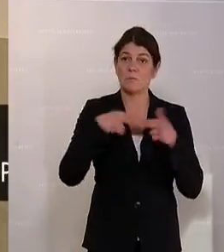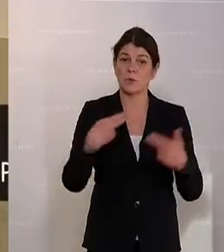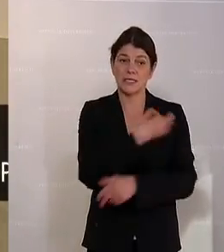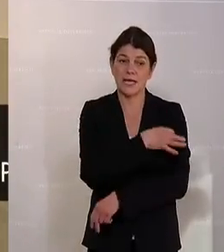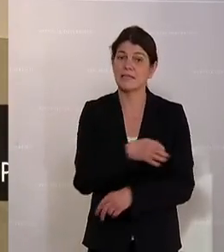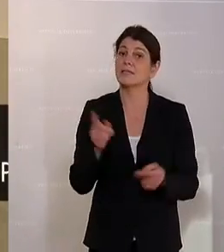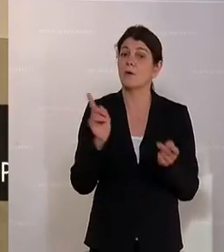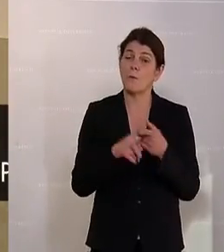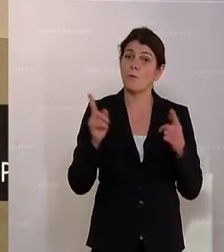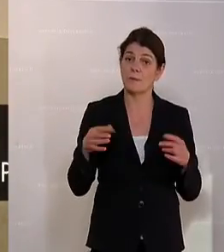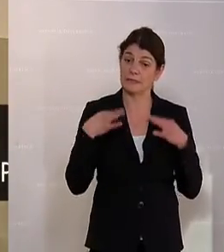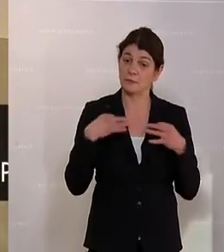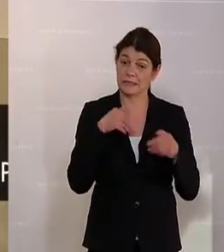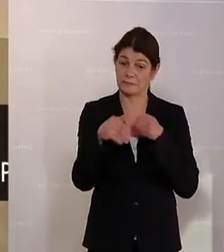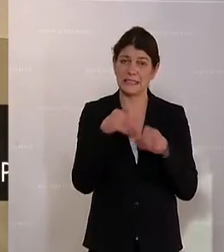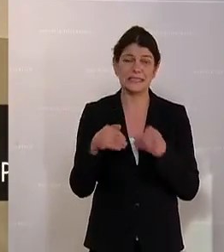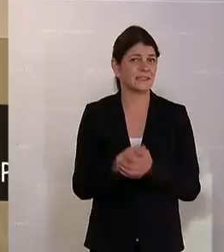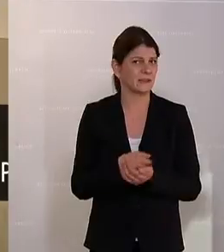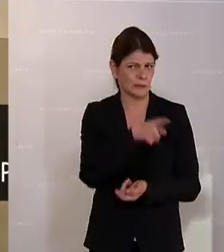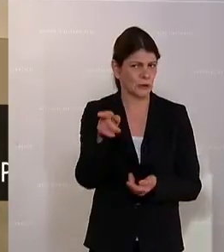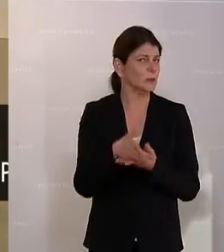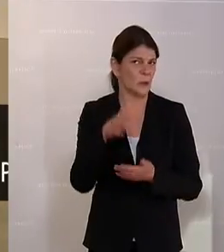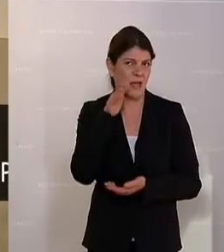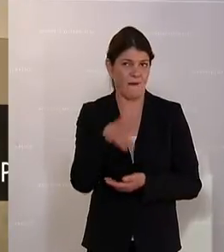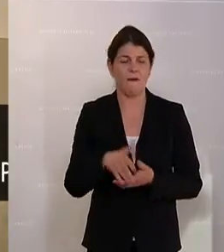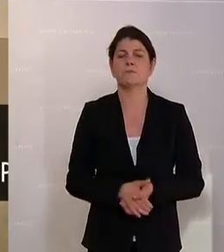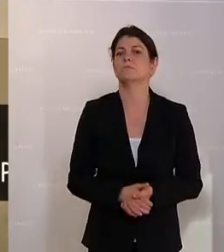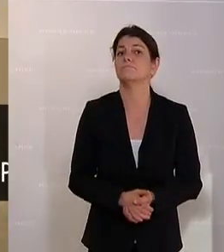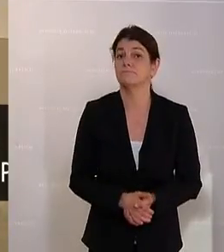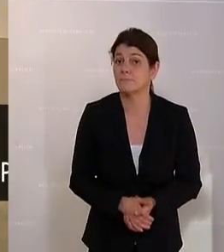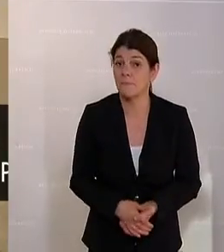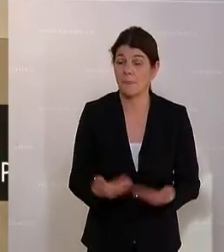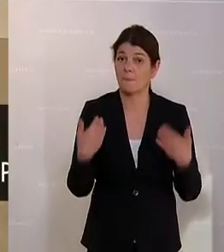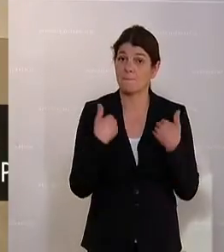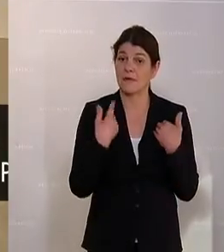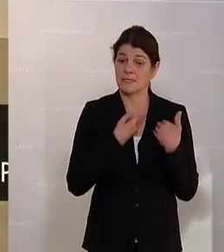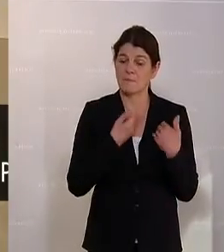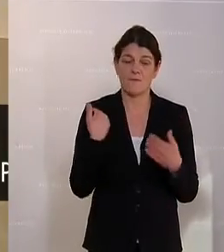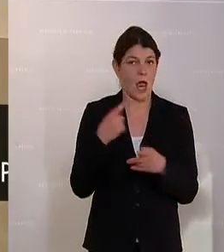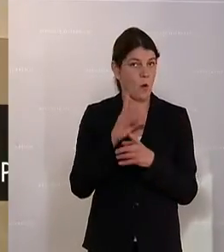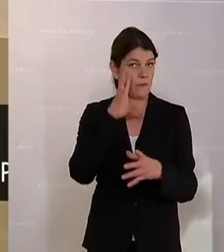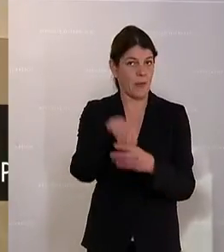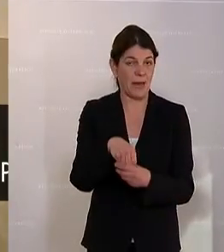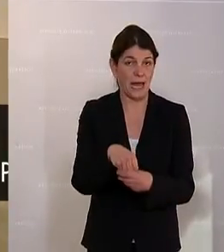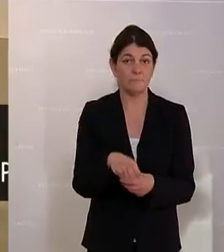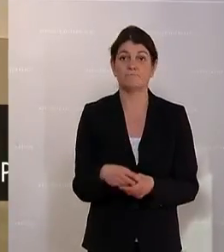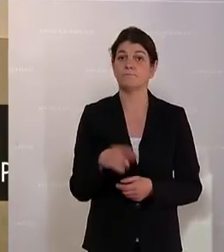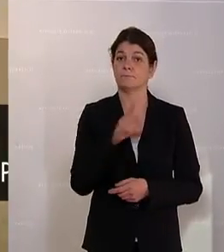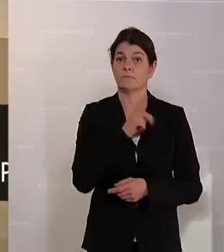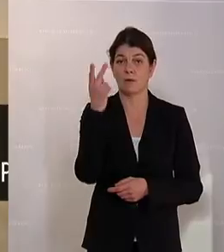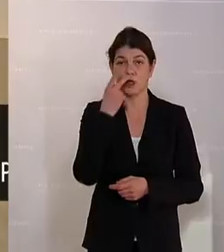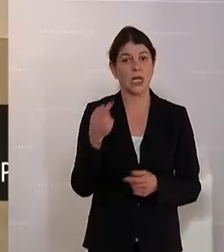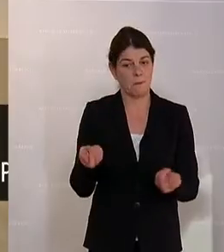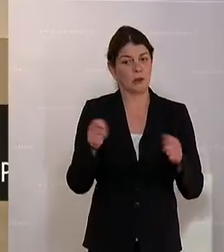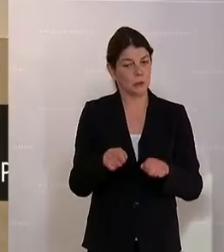dem Gesundheitsminister gehört. Ich war eingebunden und trage selbstverständlich den